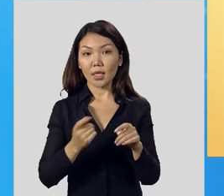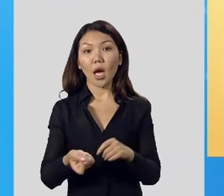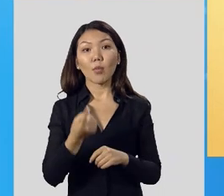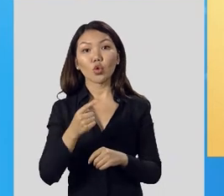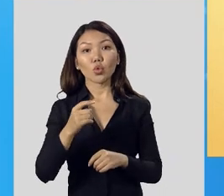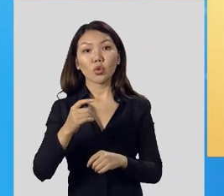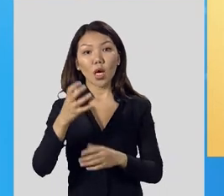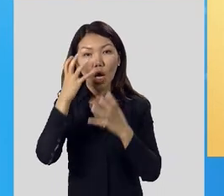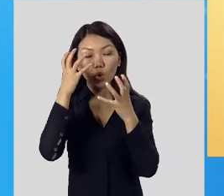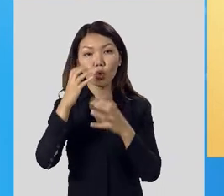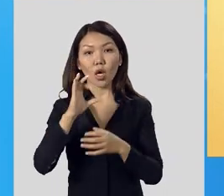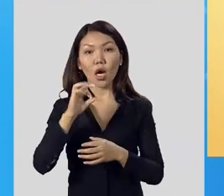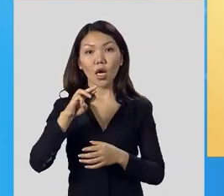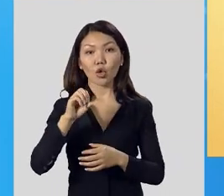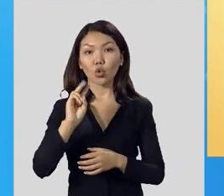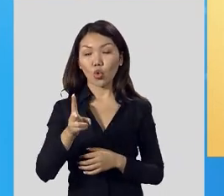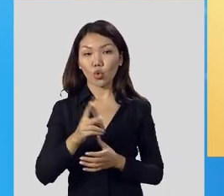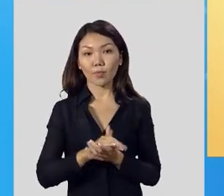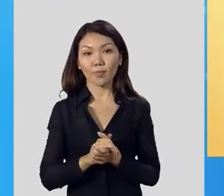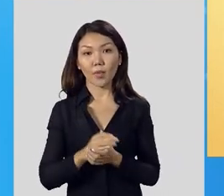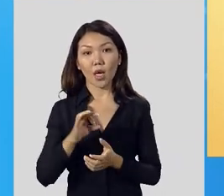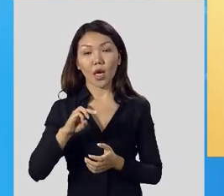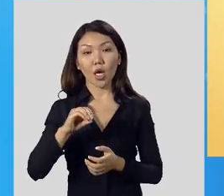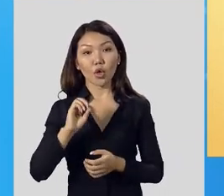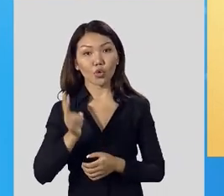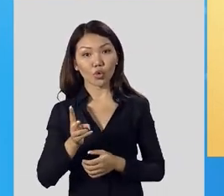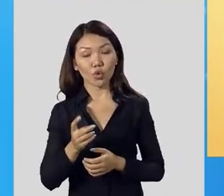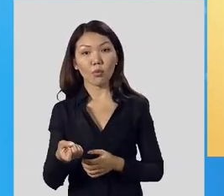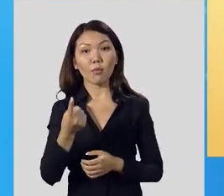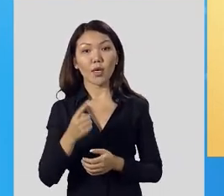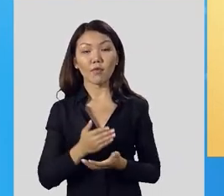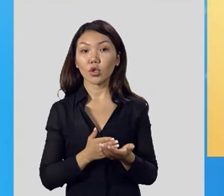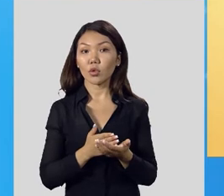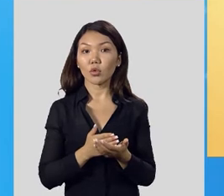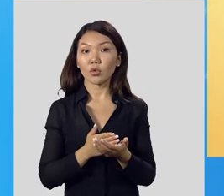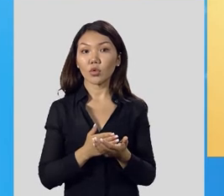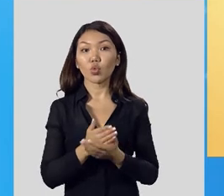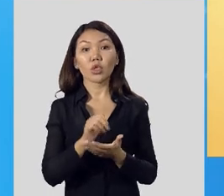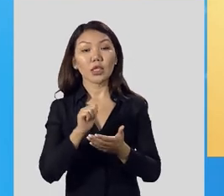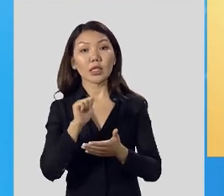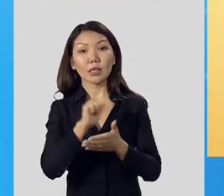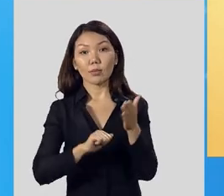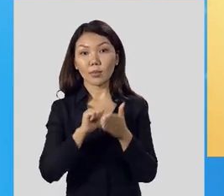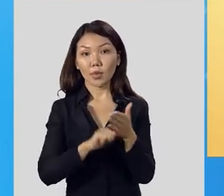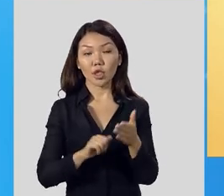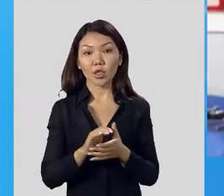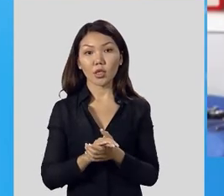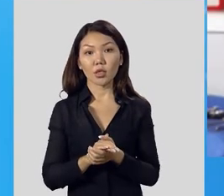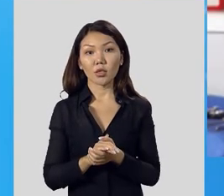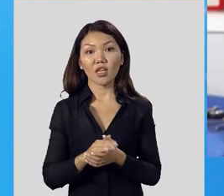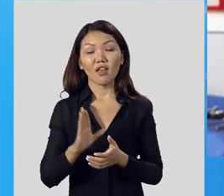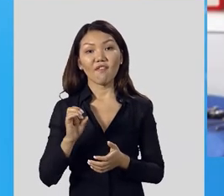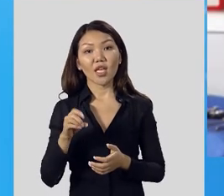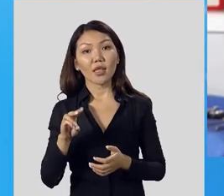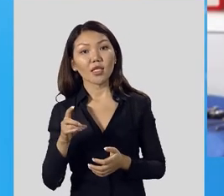отек. Появление отека кожи служит признаком вегетативной дисфункции.